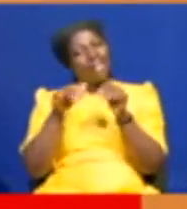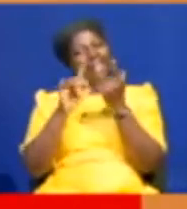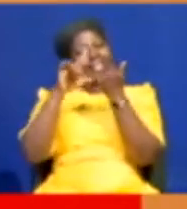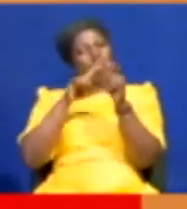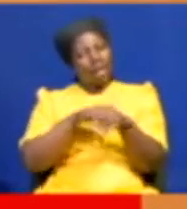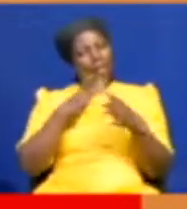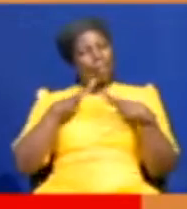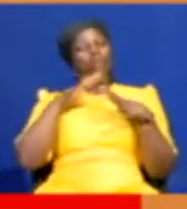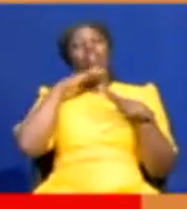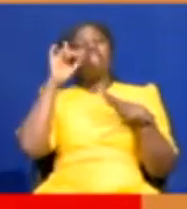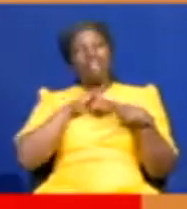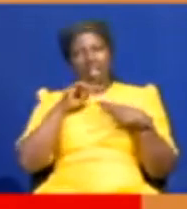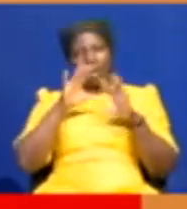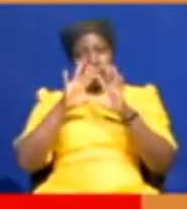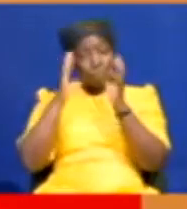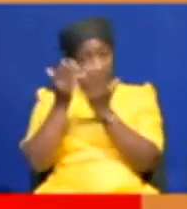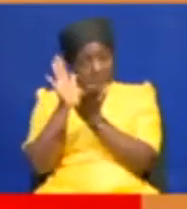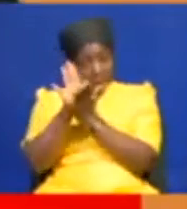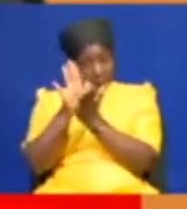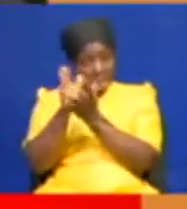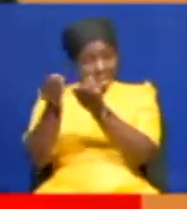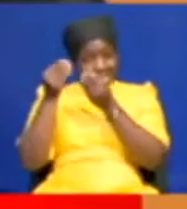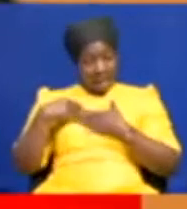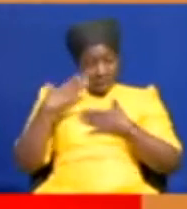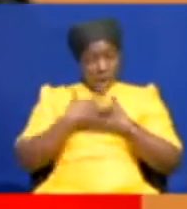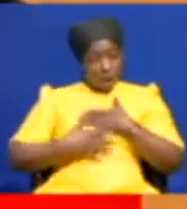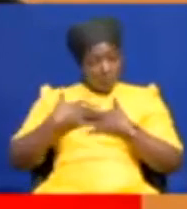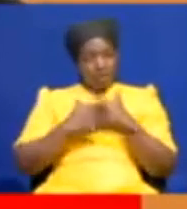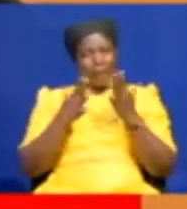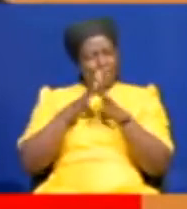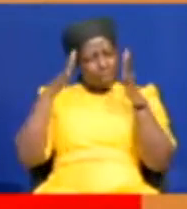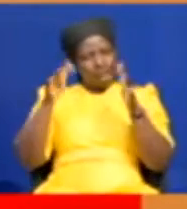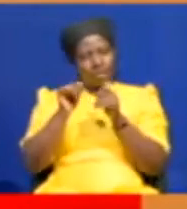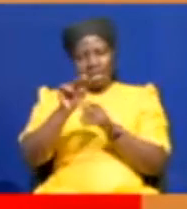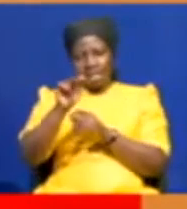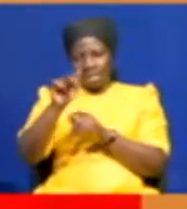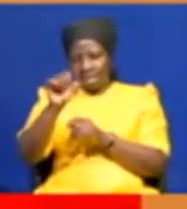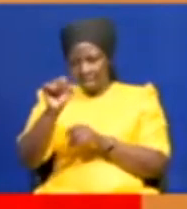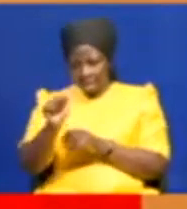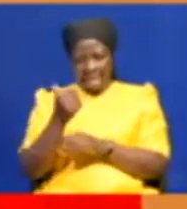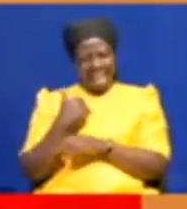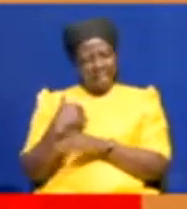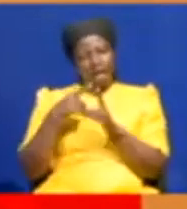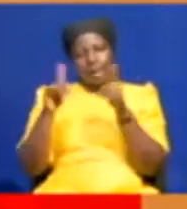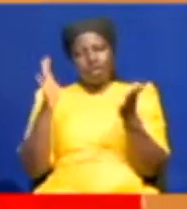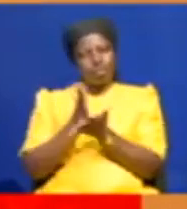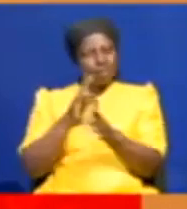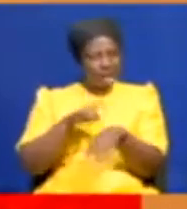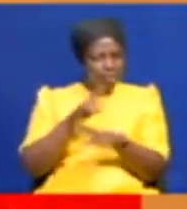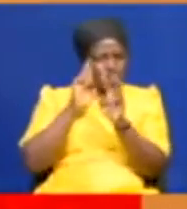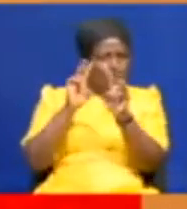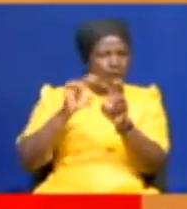World Bank imetupatia servers kabisa ambaye NTSA wako sahi na server, lakini ukiangalia siasa ya watu